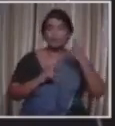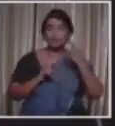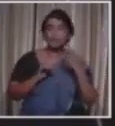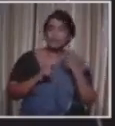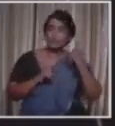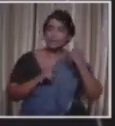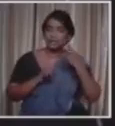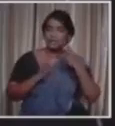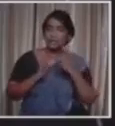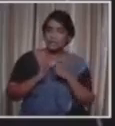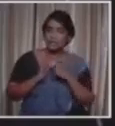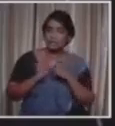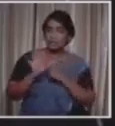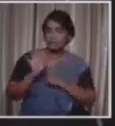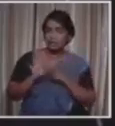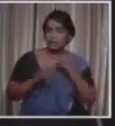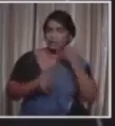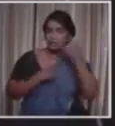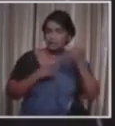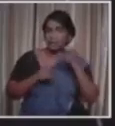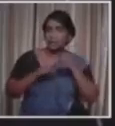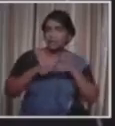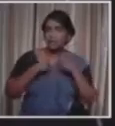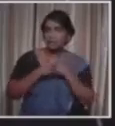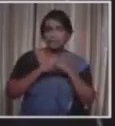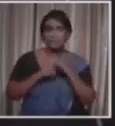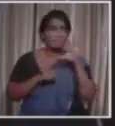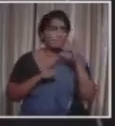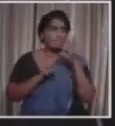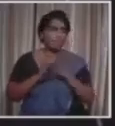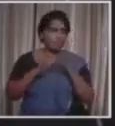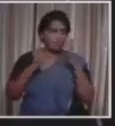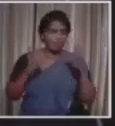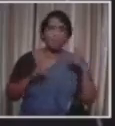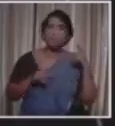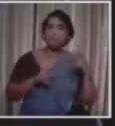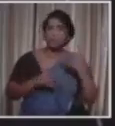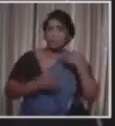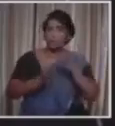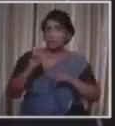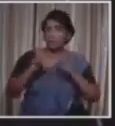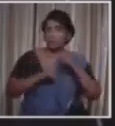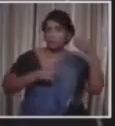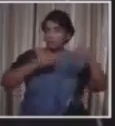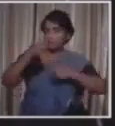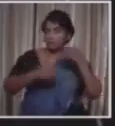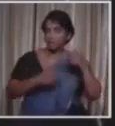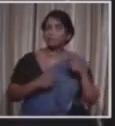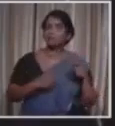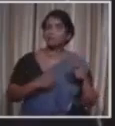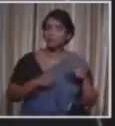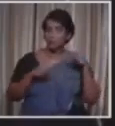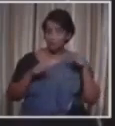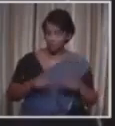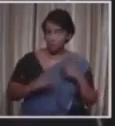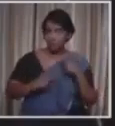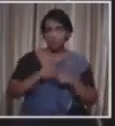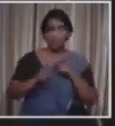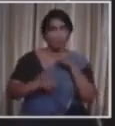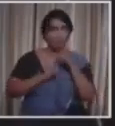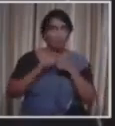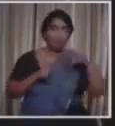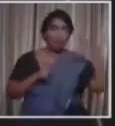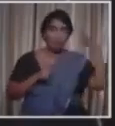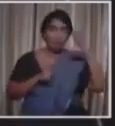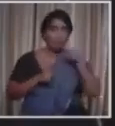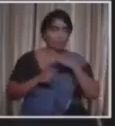කරා සමාගම් 500කට වැඩි ප්‍රමාණයක් ඒ සඳහා ඉල්ලුම් කරා. එහෙනම් ඒ කියන්නේ අද මේ රටේ කතා කරන